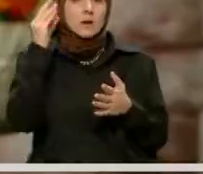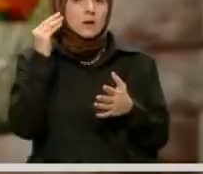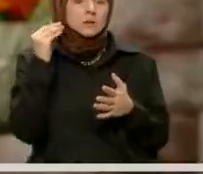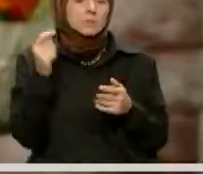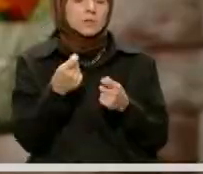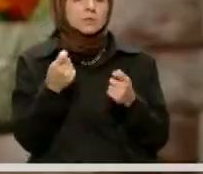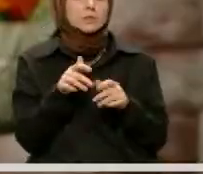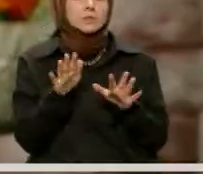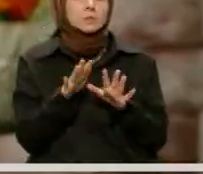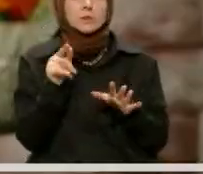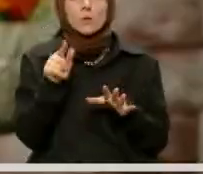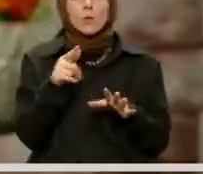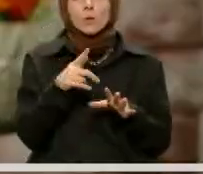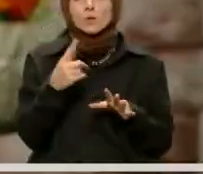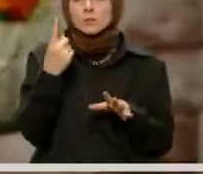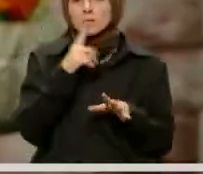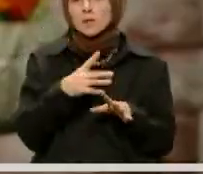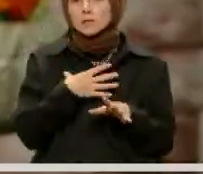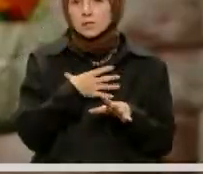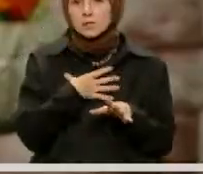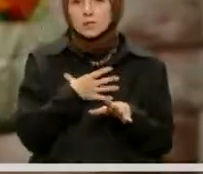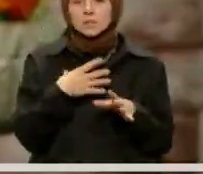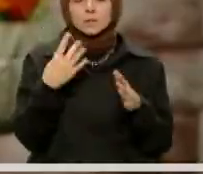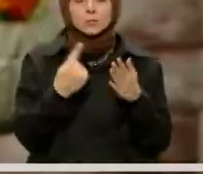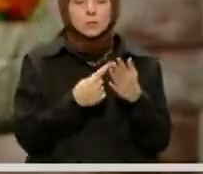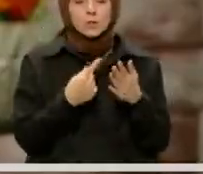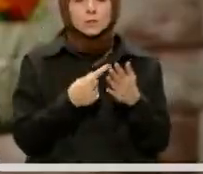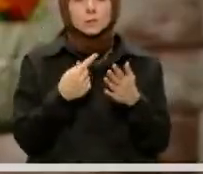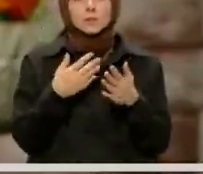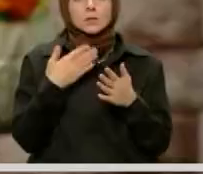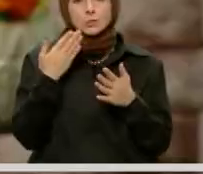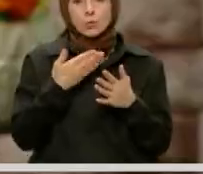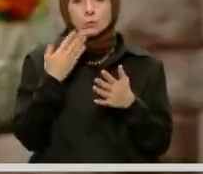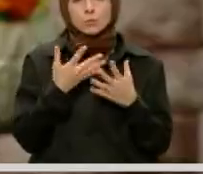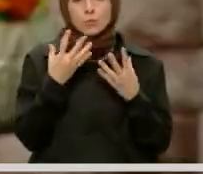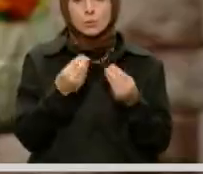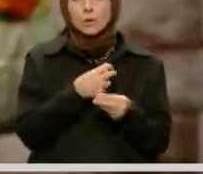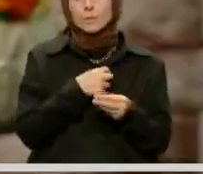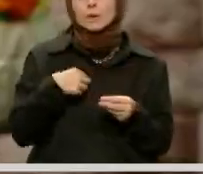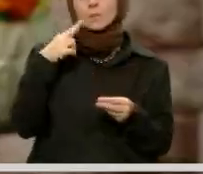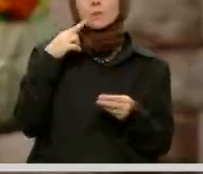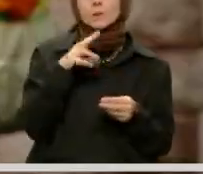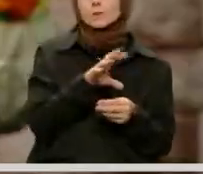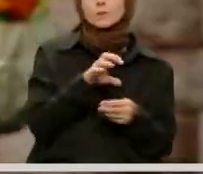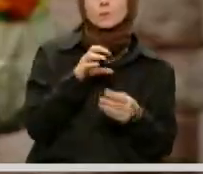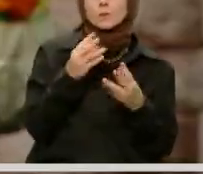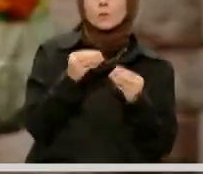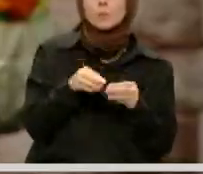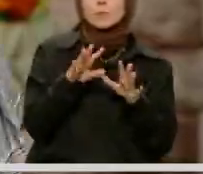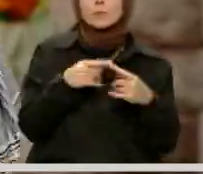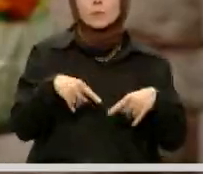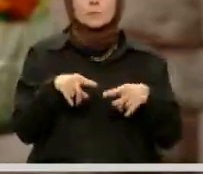Kur'an'dan ibaret değil, o Kur'an'ın yorumu olan, o Kur'an'ın hayatımıza aktarılış şekli olan Efendimizin sünneti olmadan biz